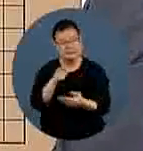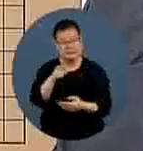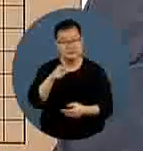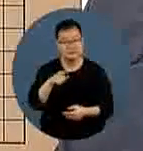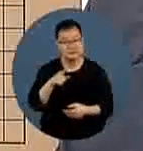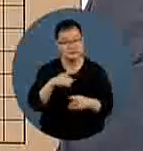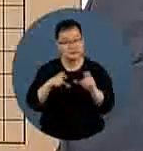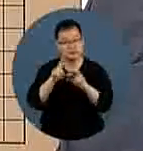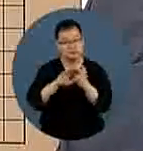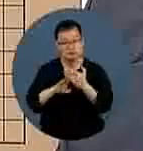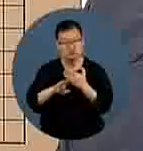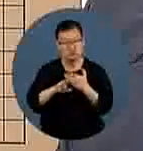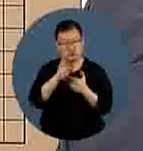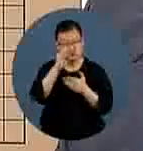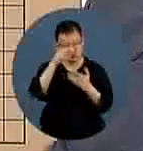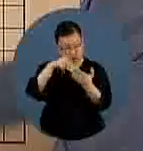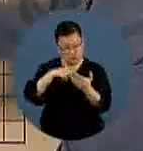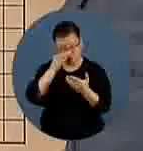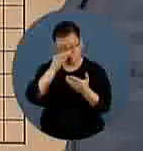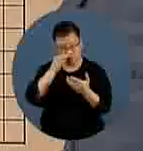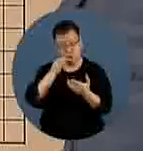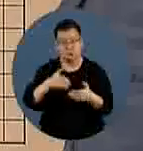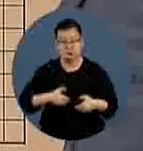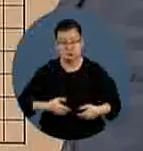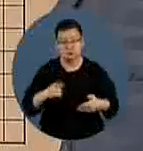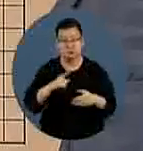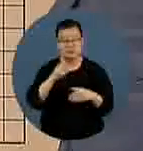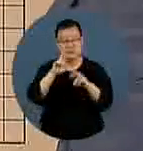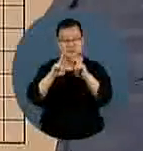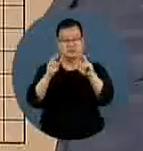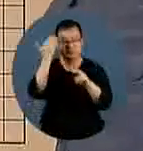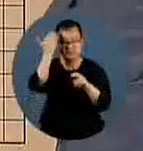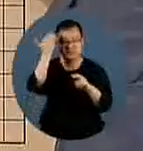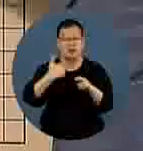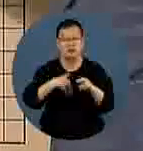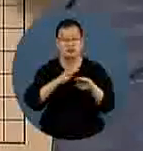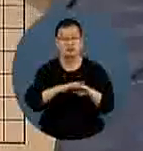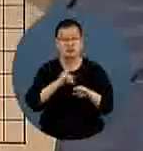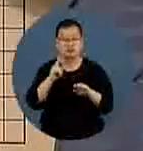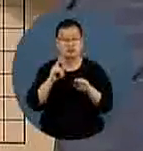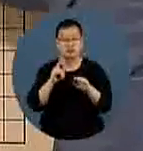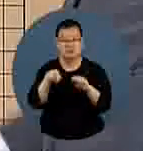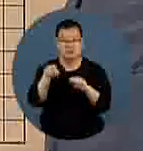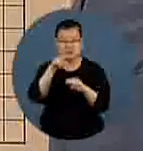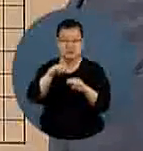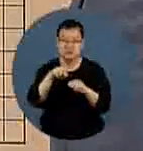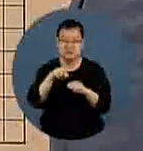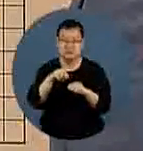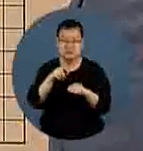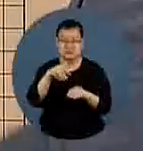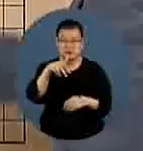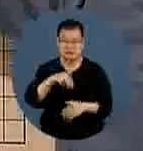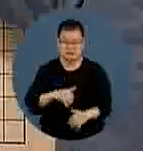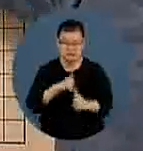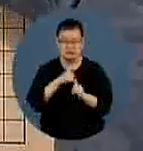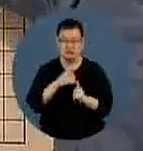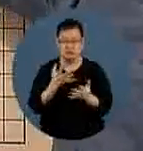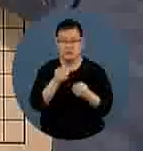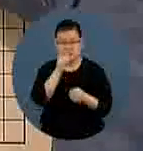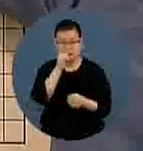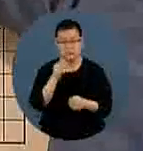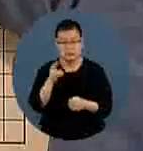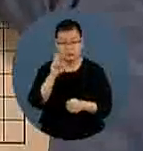이상 더 볼 것이 없을 것 같습니다. 그냥 참고하시면 이런 데 놓을 필요 없고 이런 데 조이는 건 아주 이건 뭐 자충수만 더 없고요.